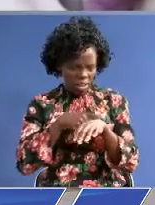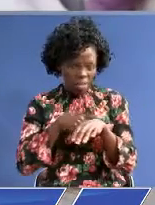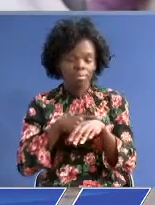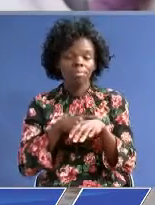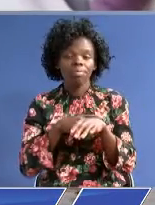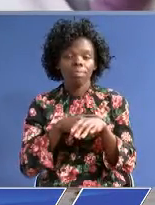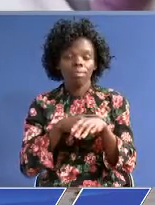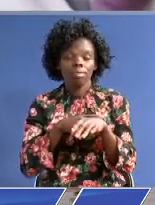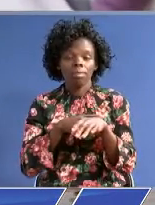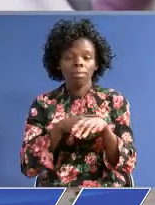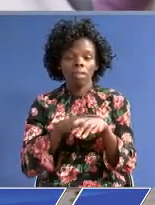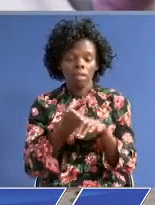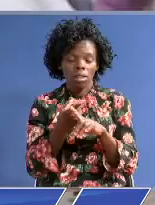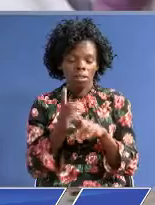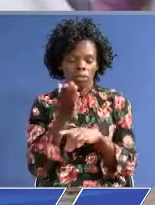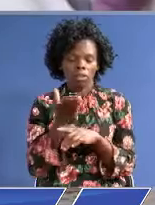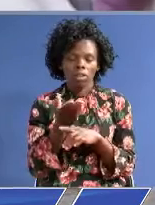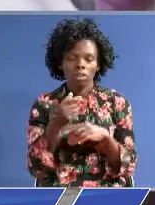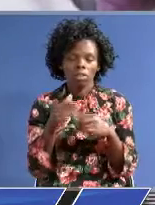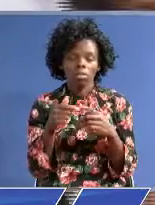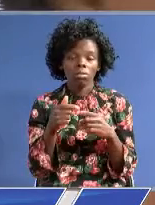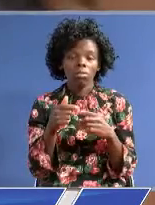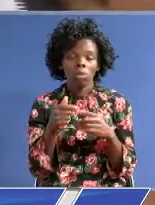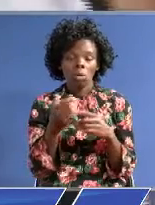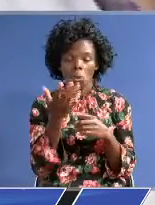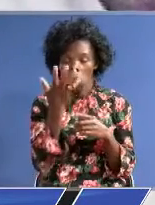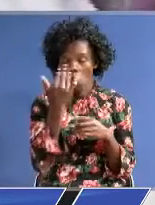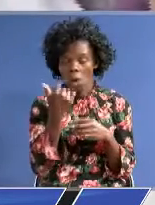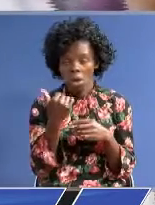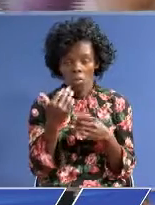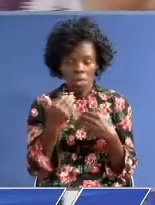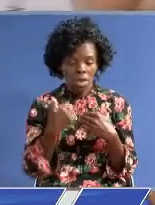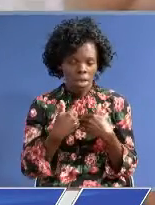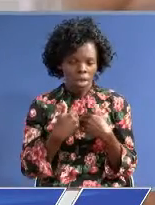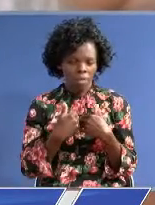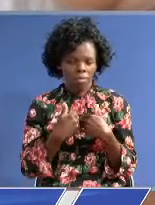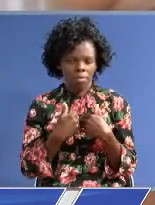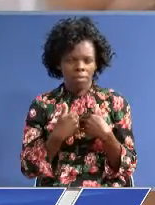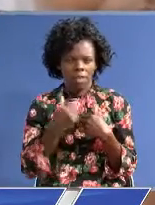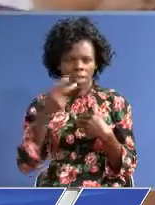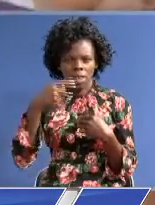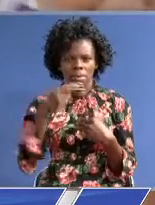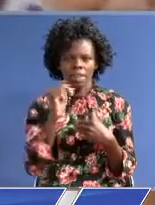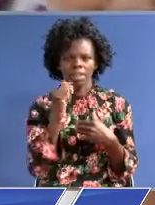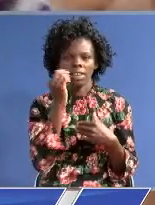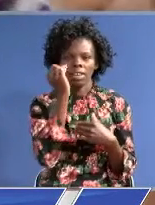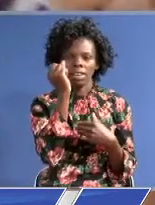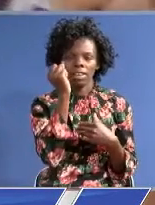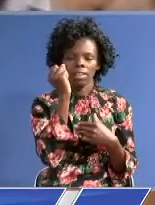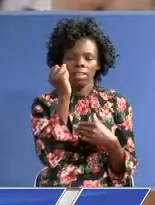kufanya hivi ni kwa vile tumekuwa na visa vya hepatitis B